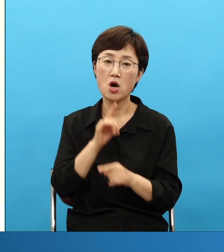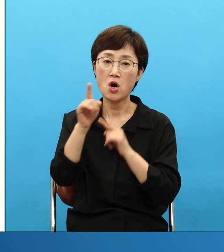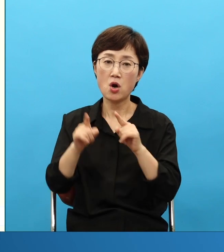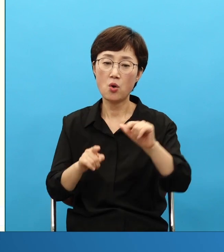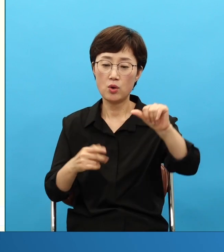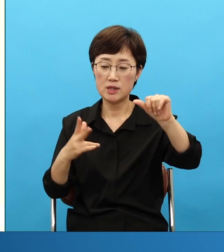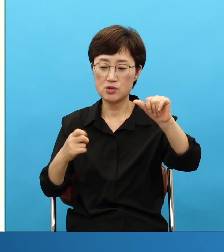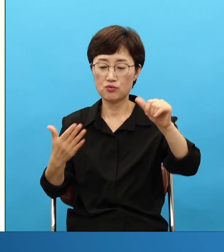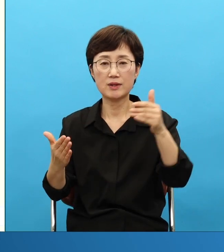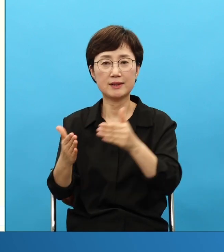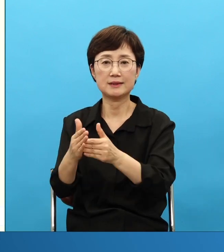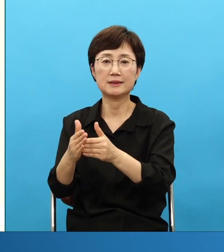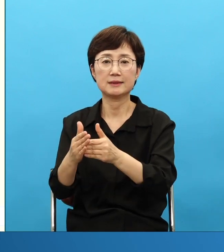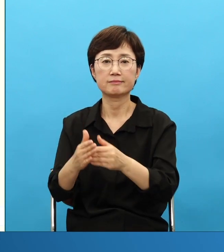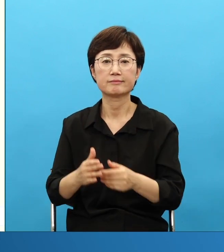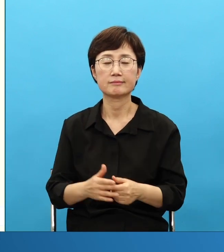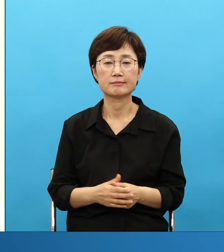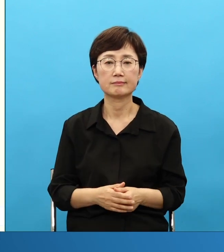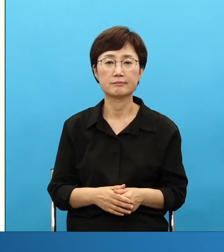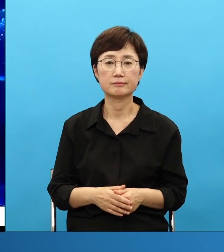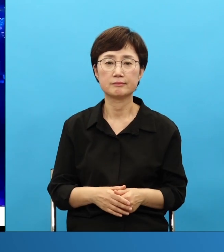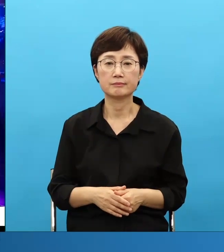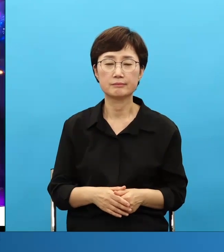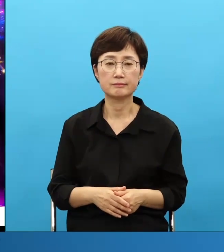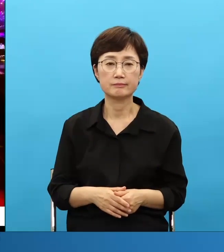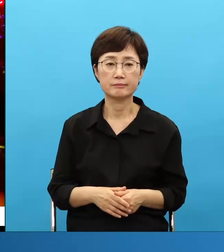위아 사이트에서 등록받습니다.